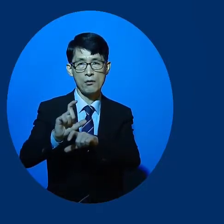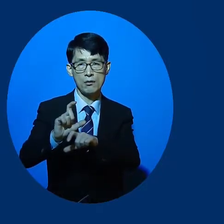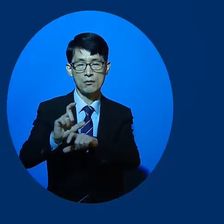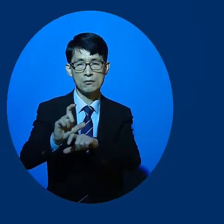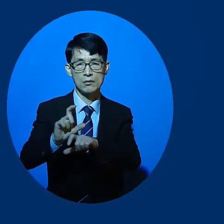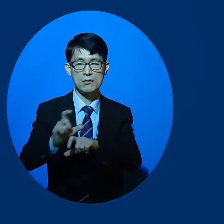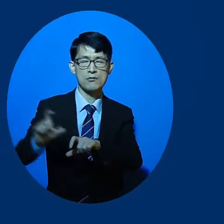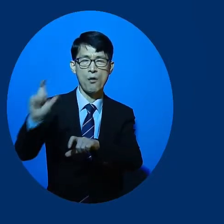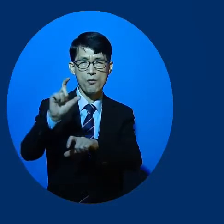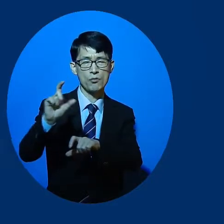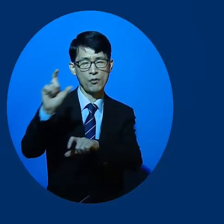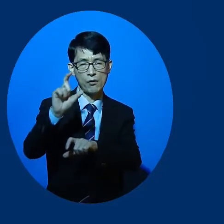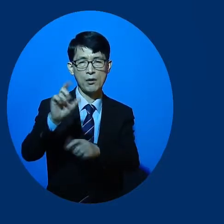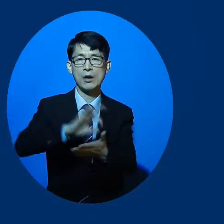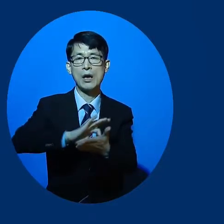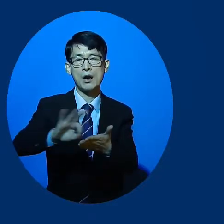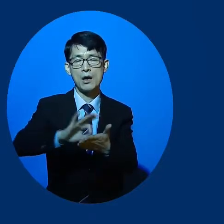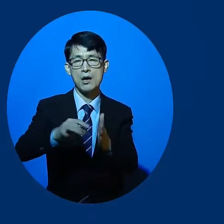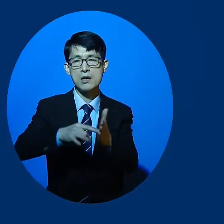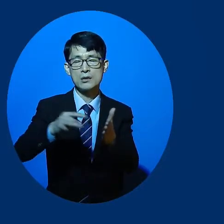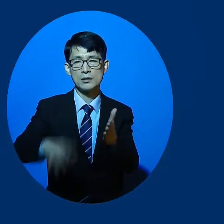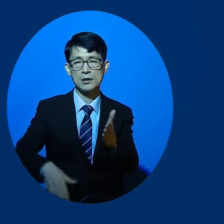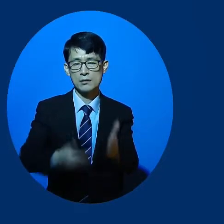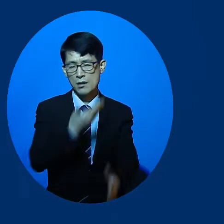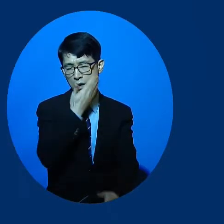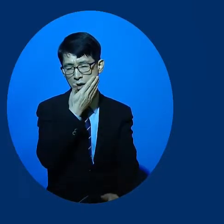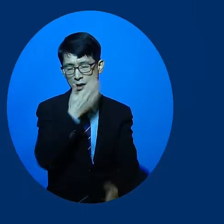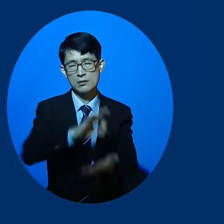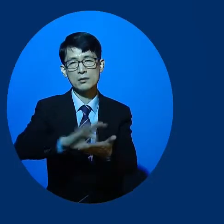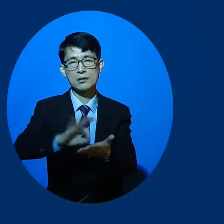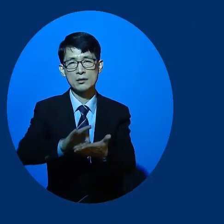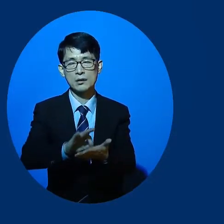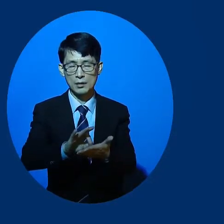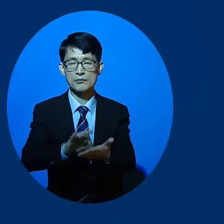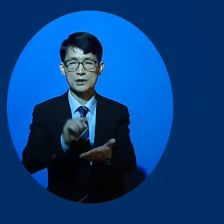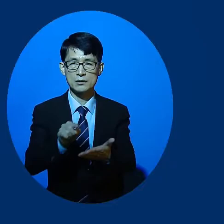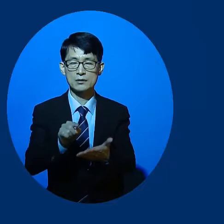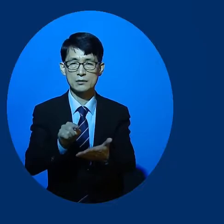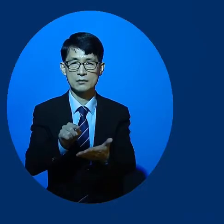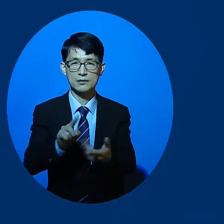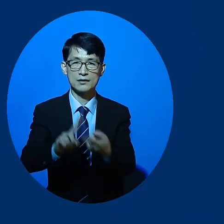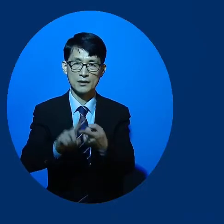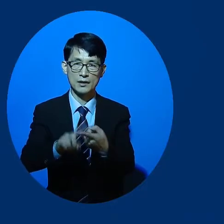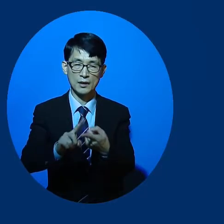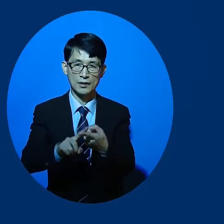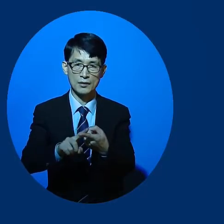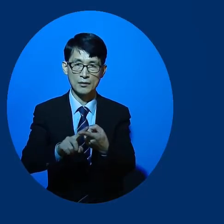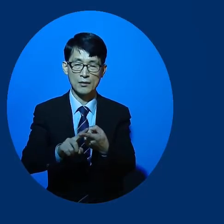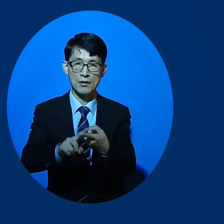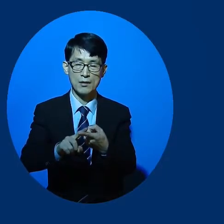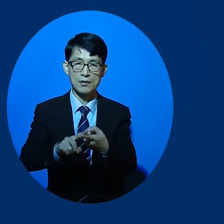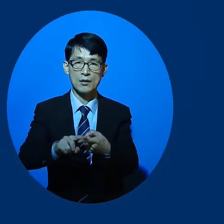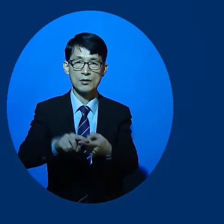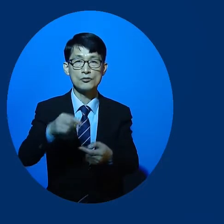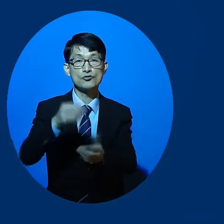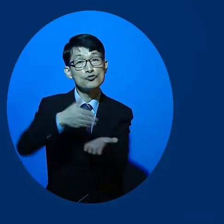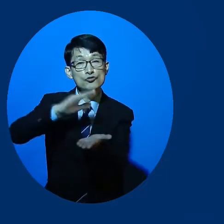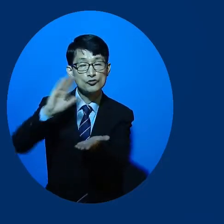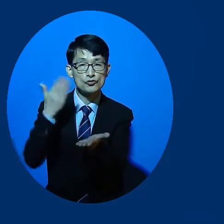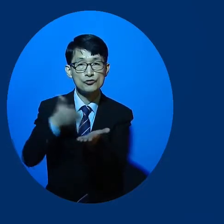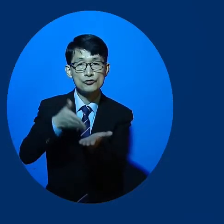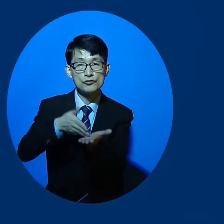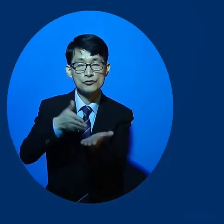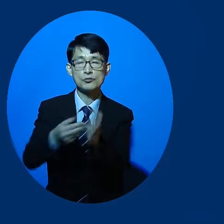때문에 혈세가 낭비되지 않냐 하는 지적이 있던 보도 내용입니다. 그래서